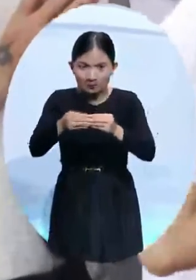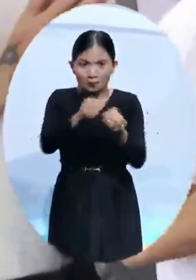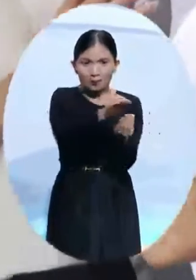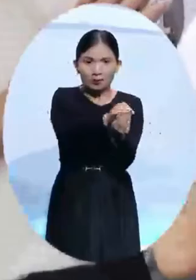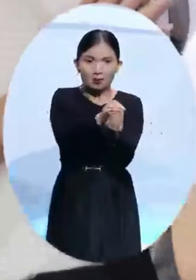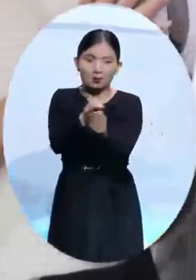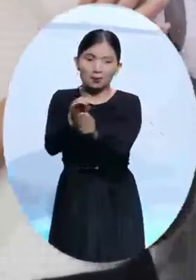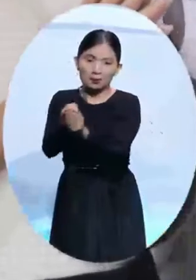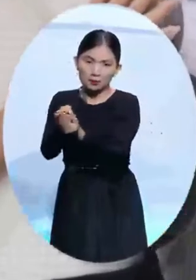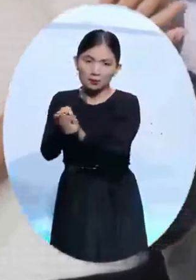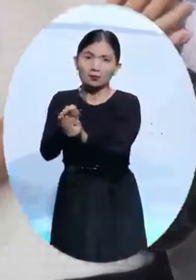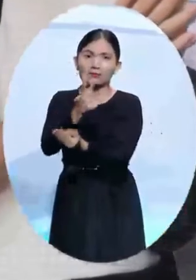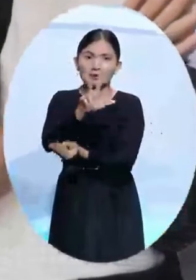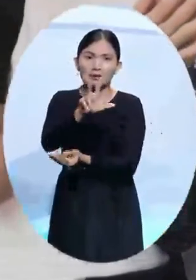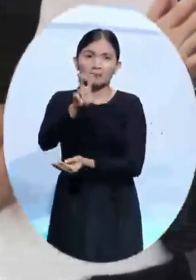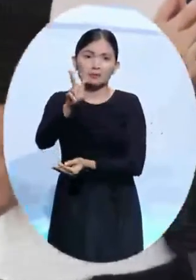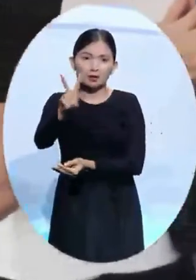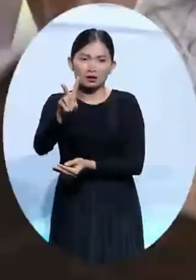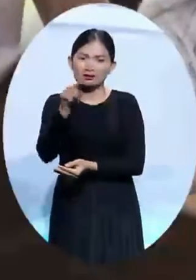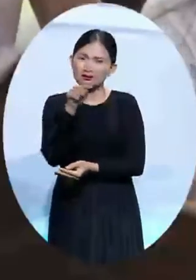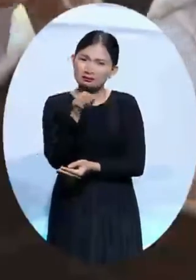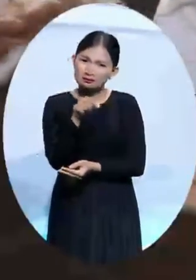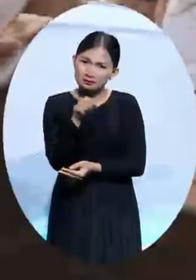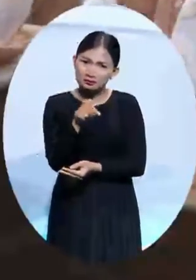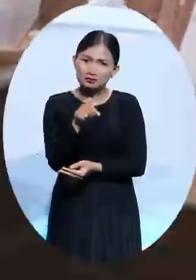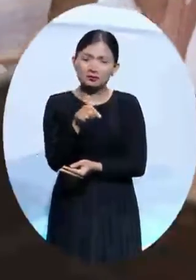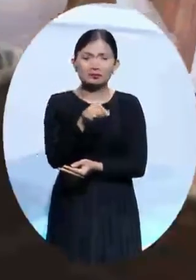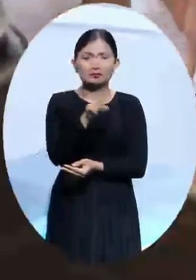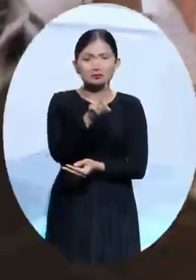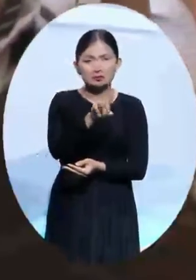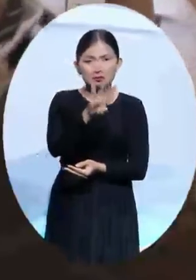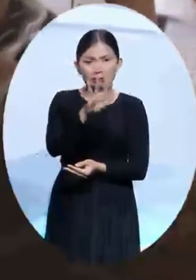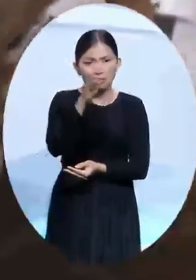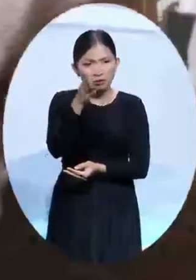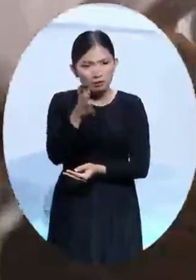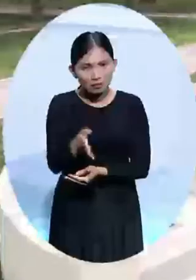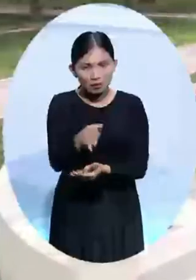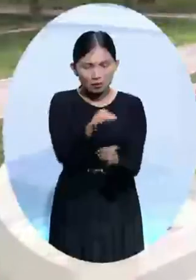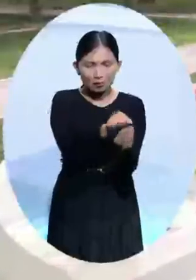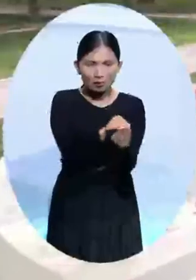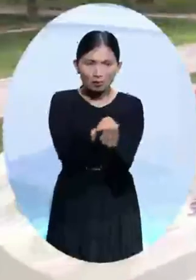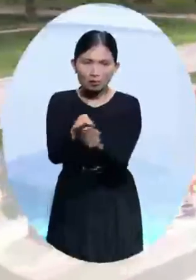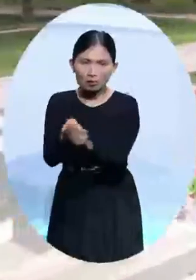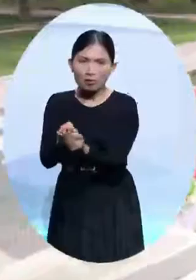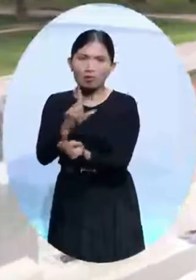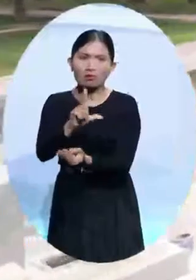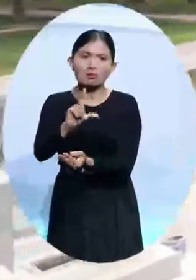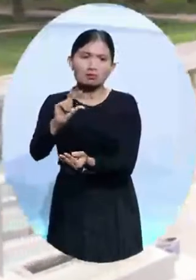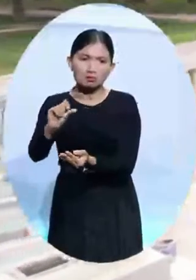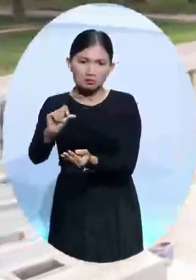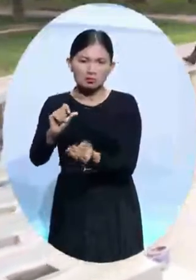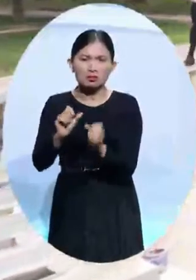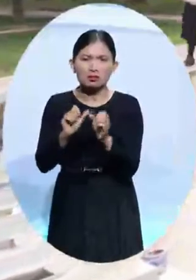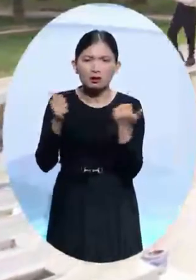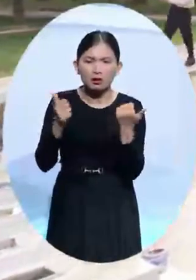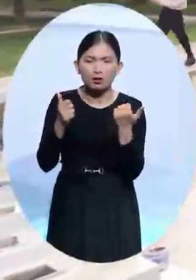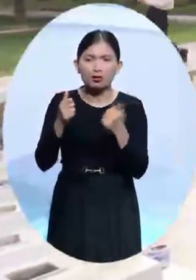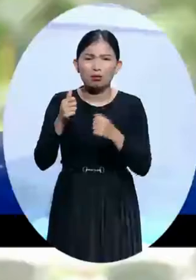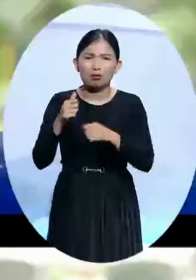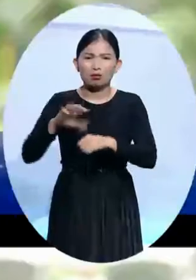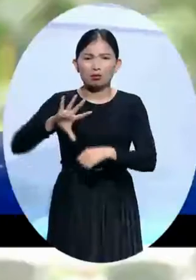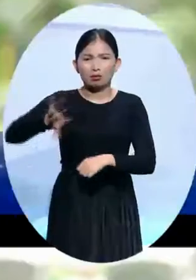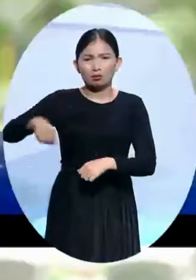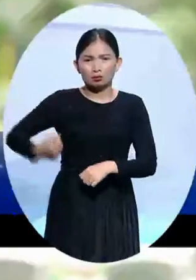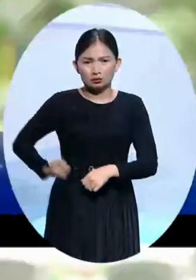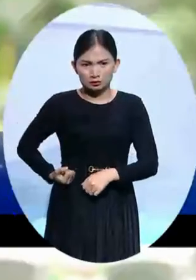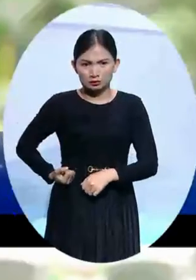82. Đây là nơi có gần 14.000 mộ liệt sĩ, đa phần là các chiến sĩ đã hy sinh tại chiến trường Campuchia. Thông qua cái